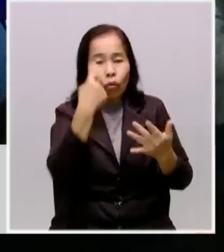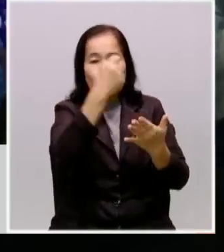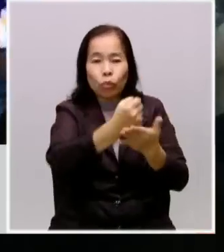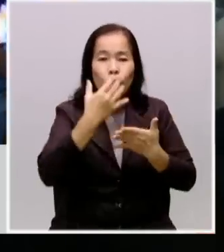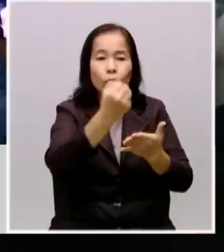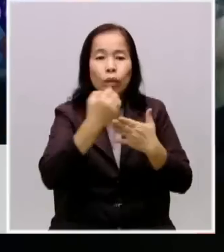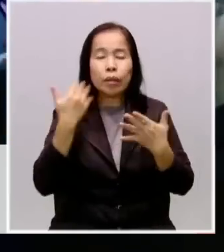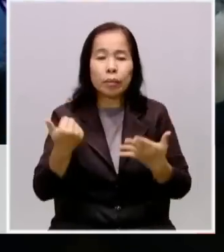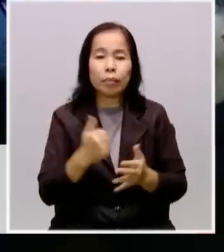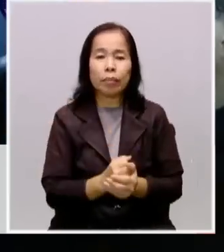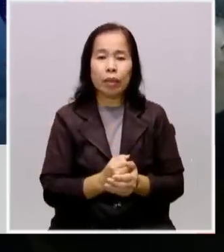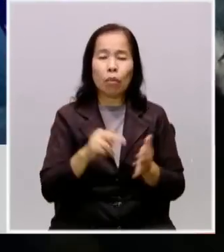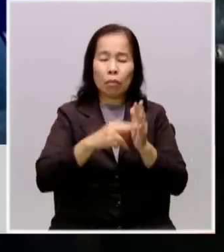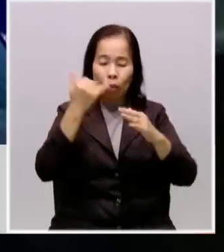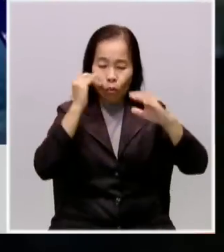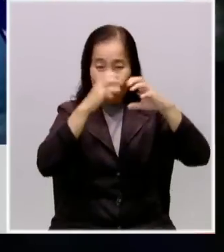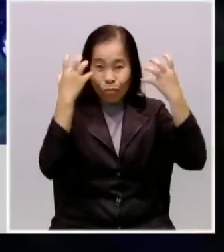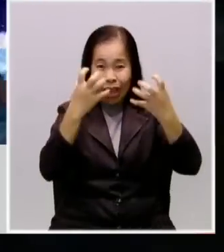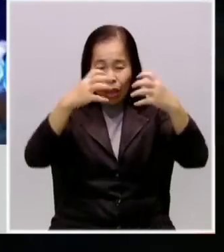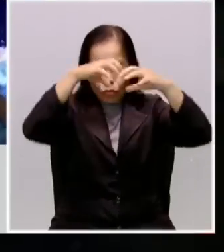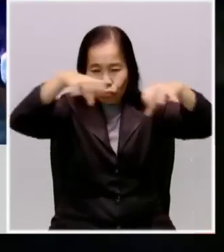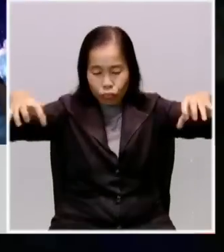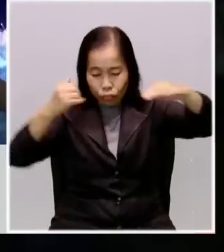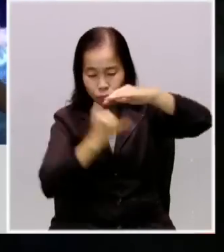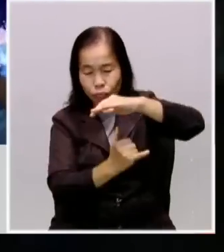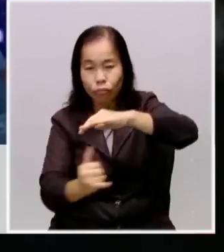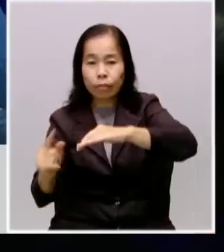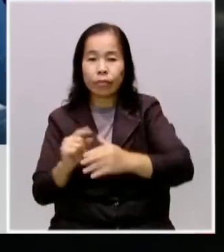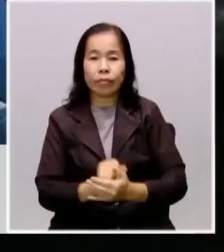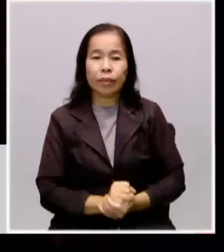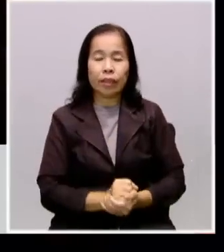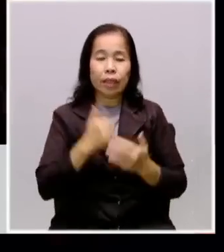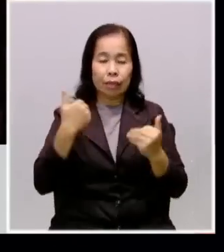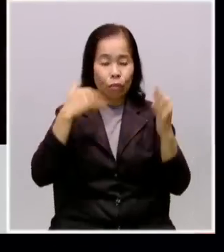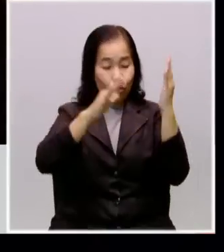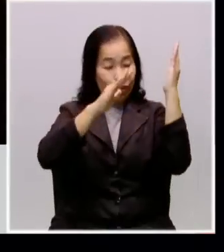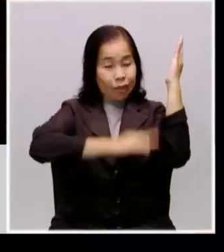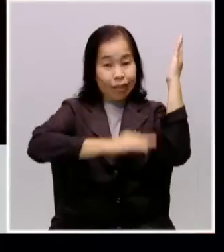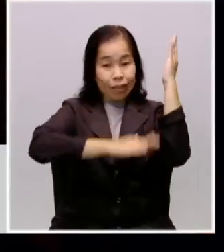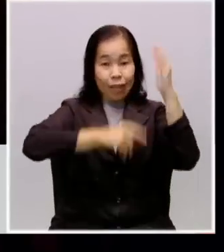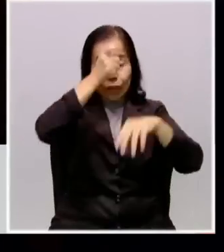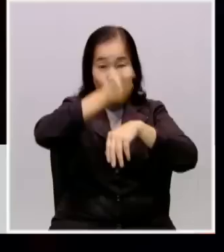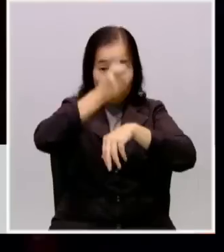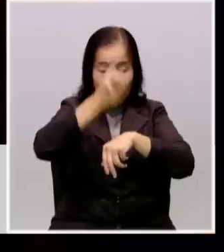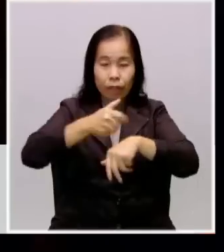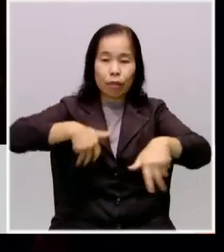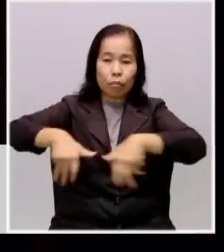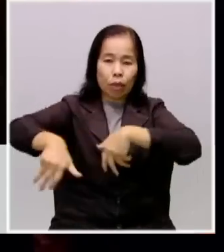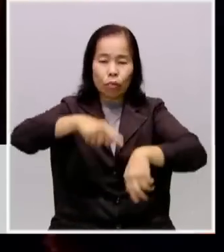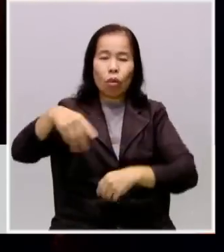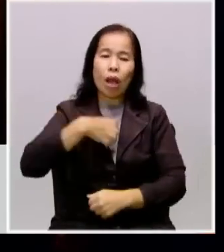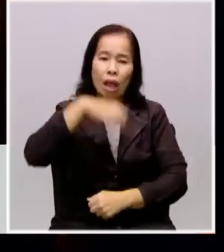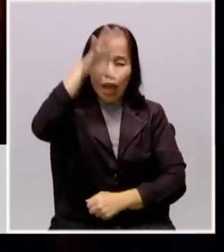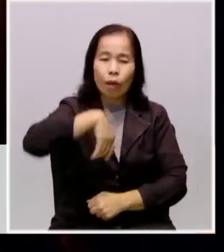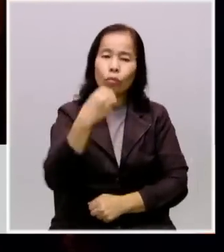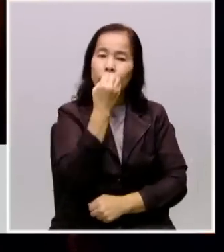มีสมาชิกครอบครัวติดอยู่ใต้ซากปรักหักพังมีรายงานว่าทั่วทั้งพื้นที่ทางตอนใต้ของตุรกีประชาชนต่างก็ต้องการอาห